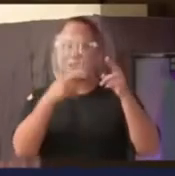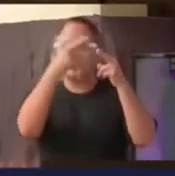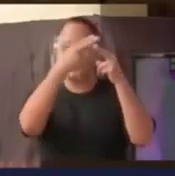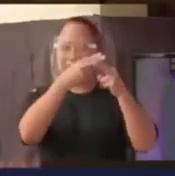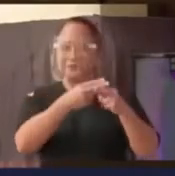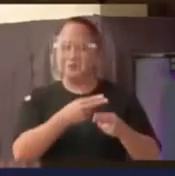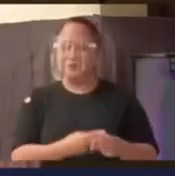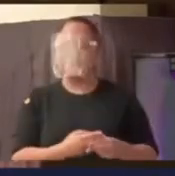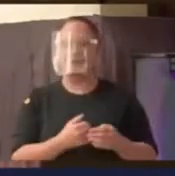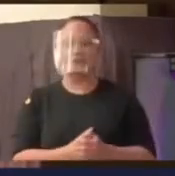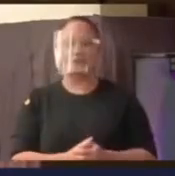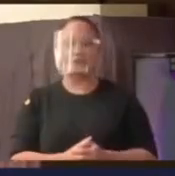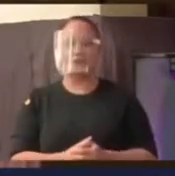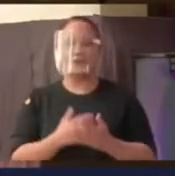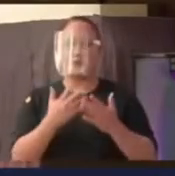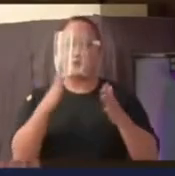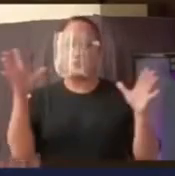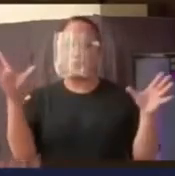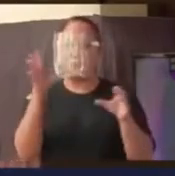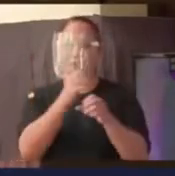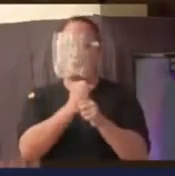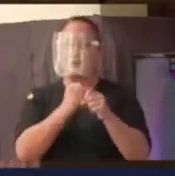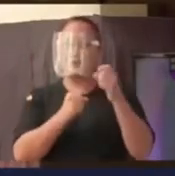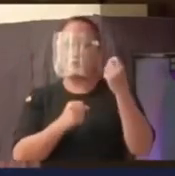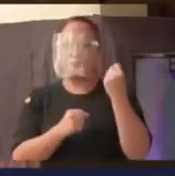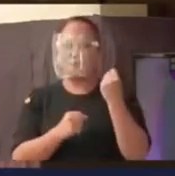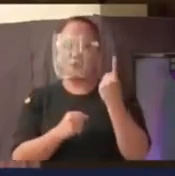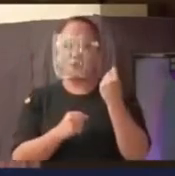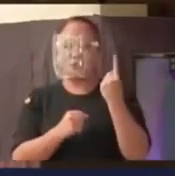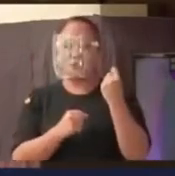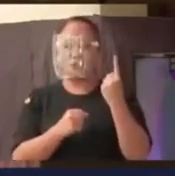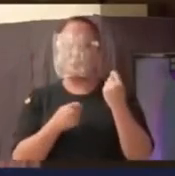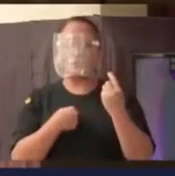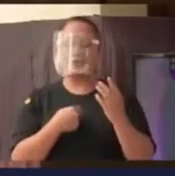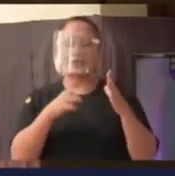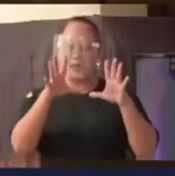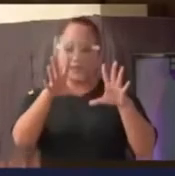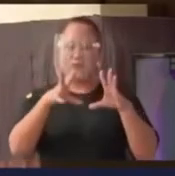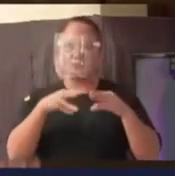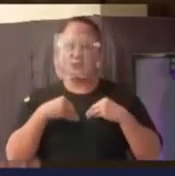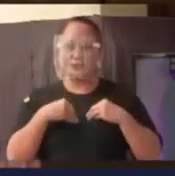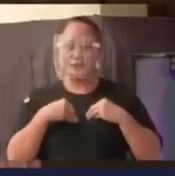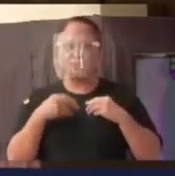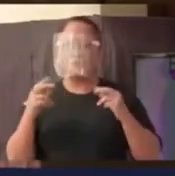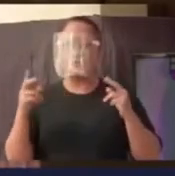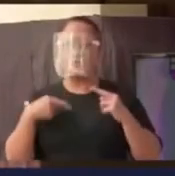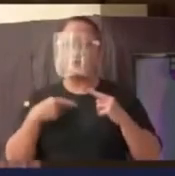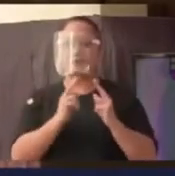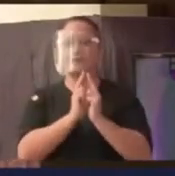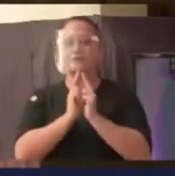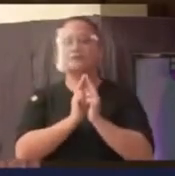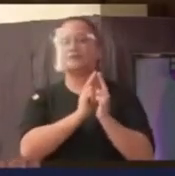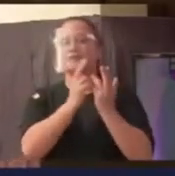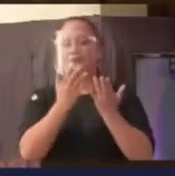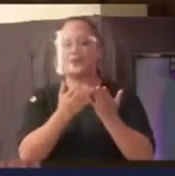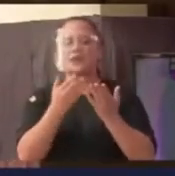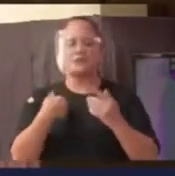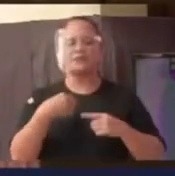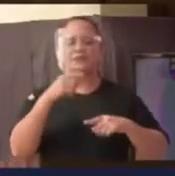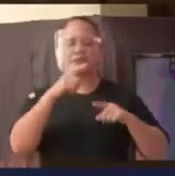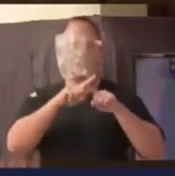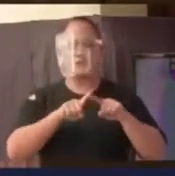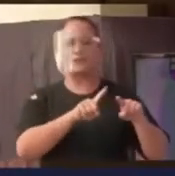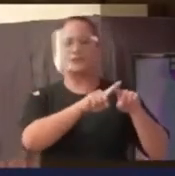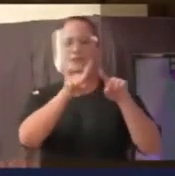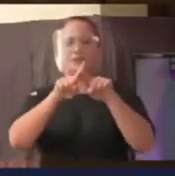pangalan. 11 na sila. Mga tumugon sa tawag nating magkaisa. Kahit pa iba-iba